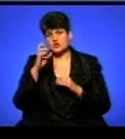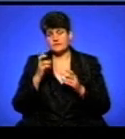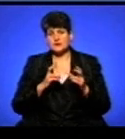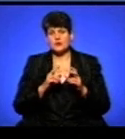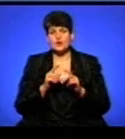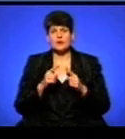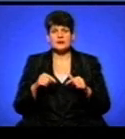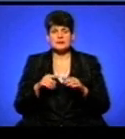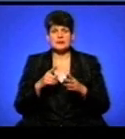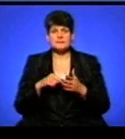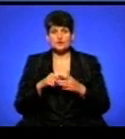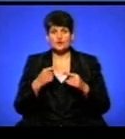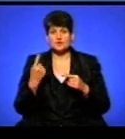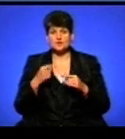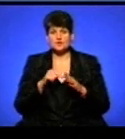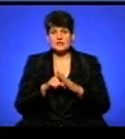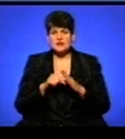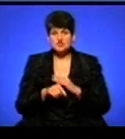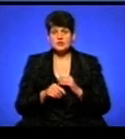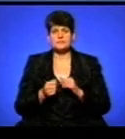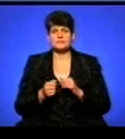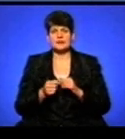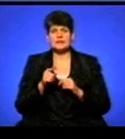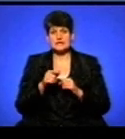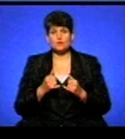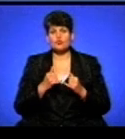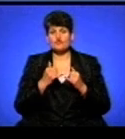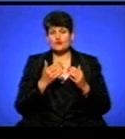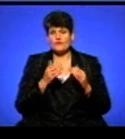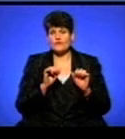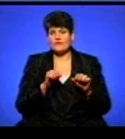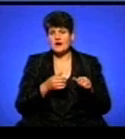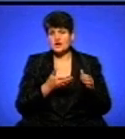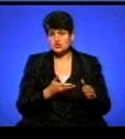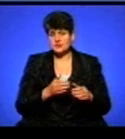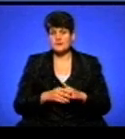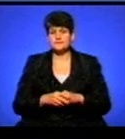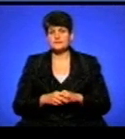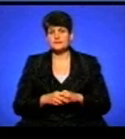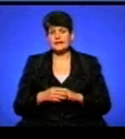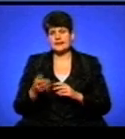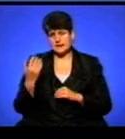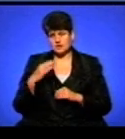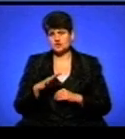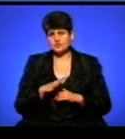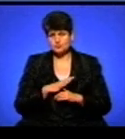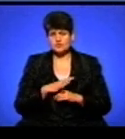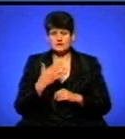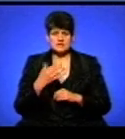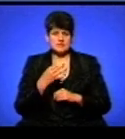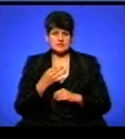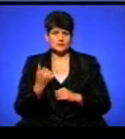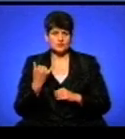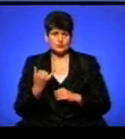міст обласного значення. І ті повноваження, до тих повноважень, що я і раніше були, і я вже назвав